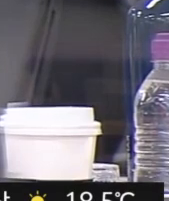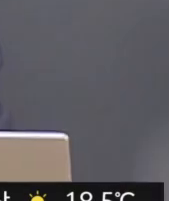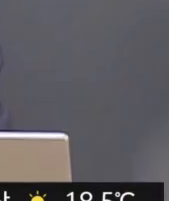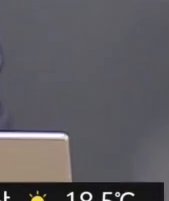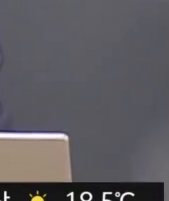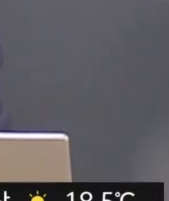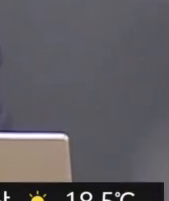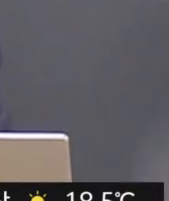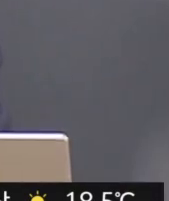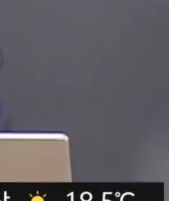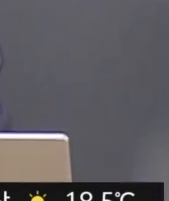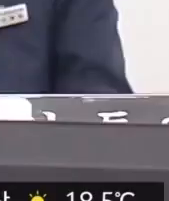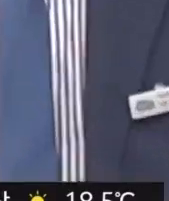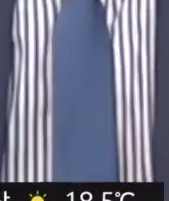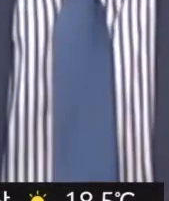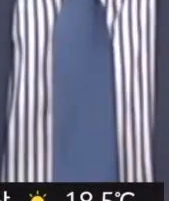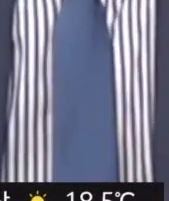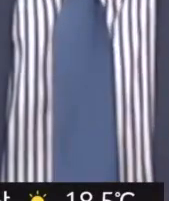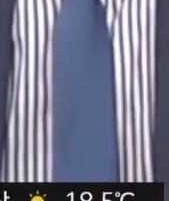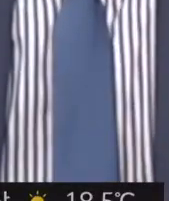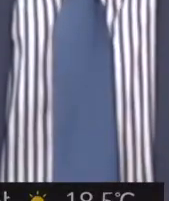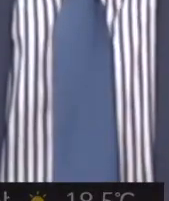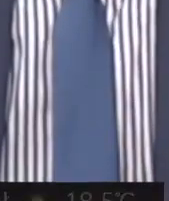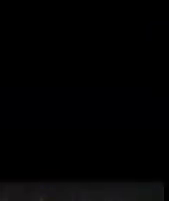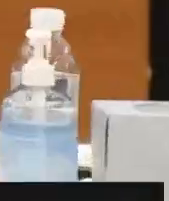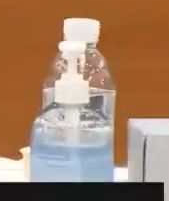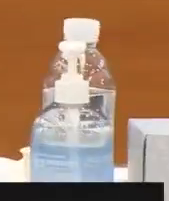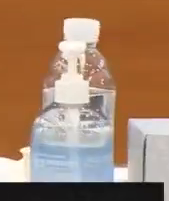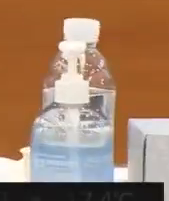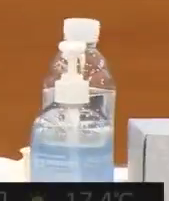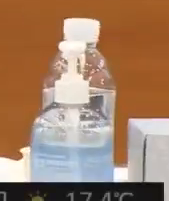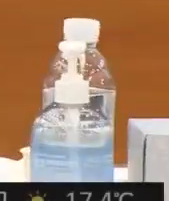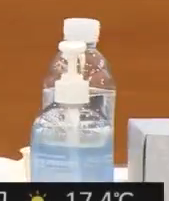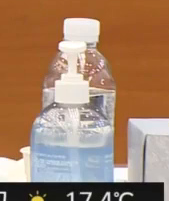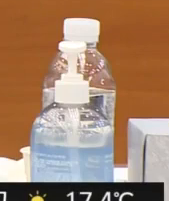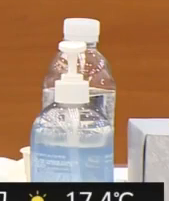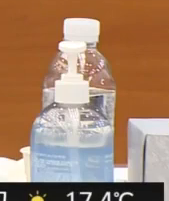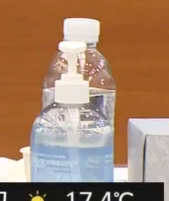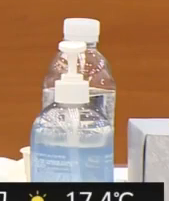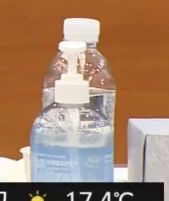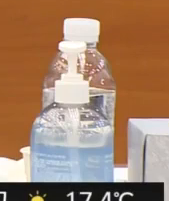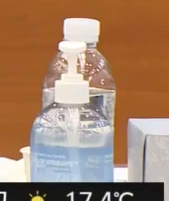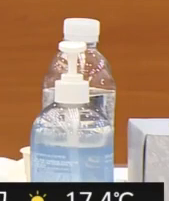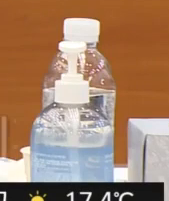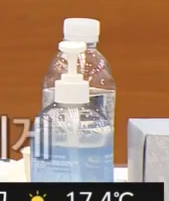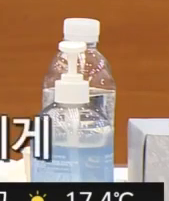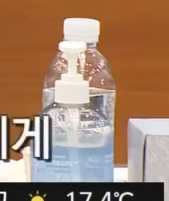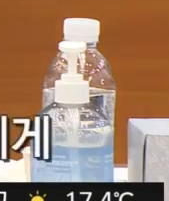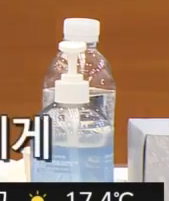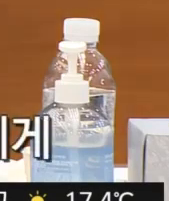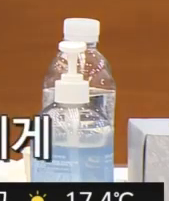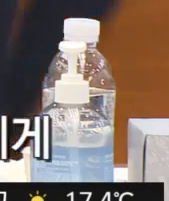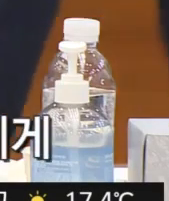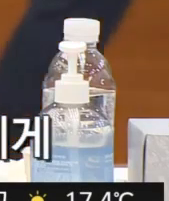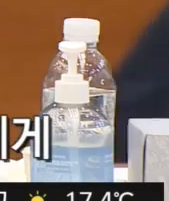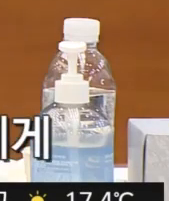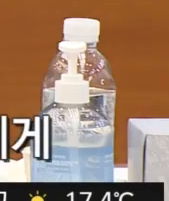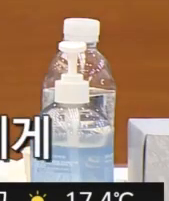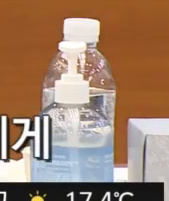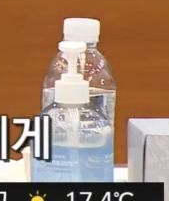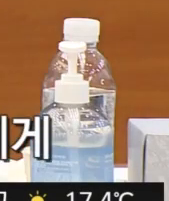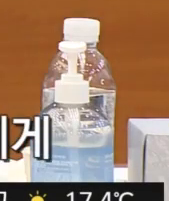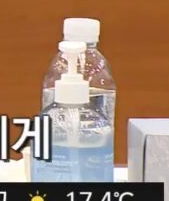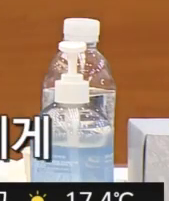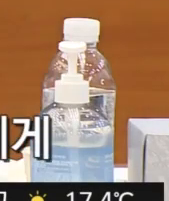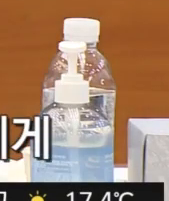생각하는데 동의하십니까? 저는 김동연이고요. 대선 후보였고 지금은 한 당의 대표를 하고